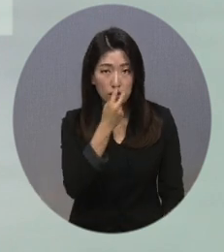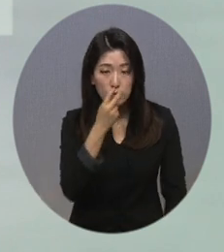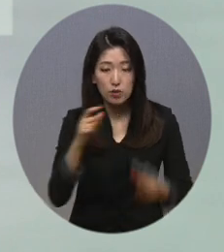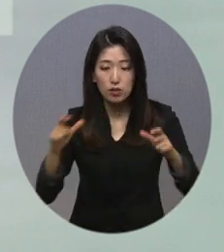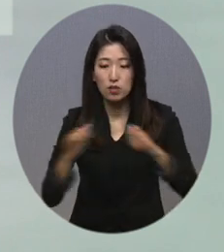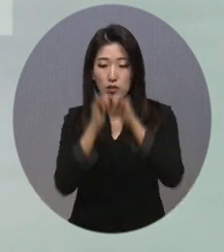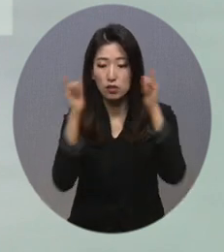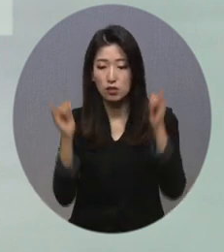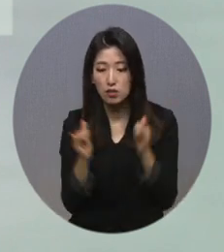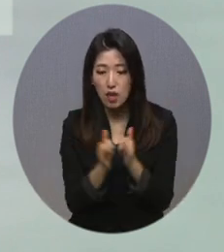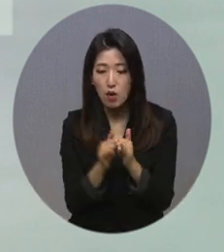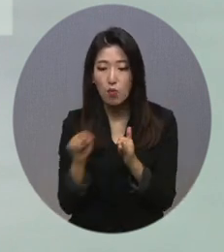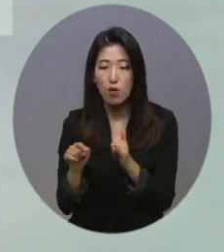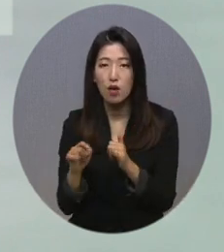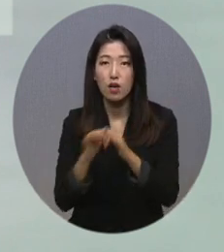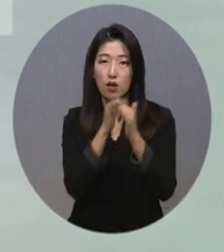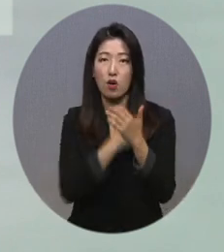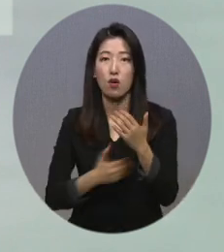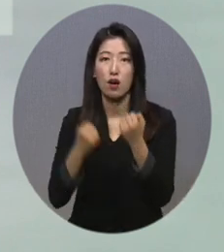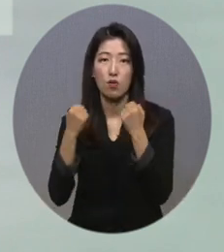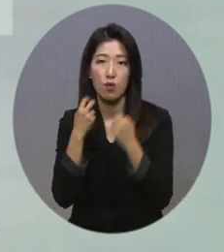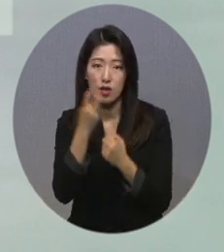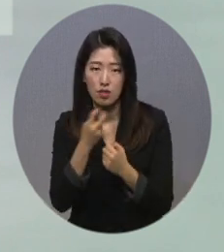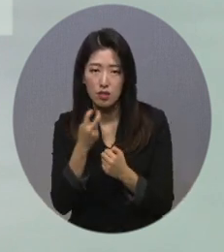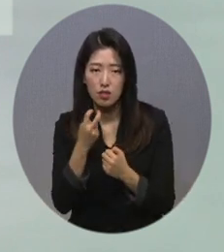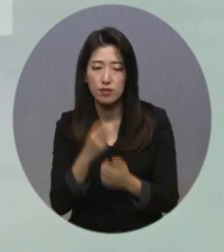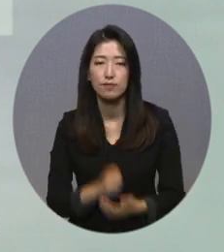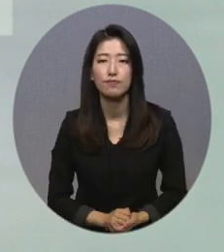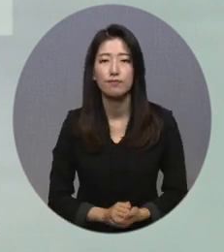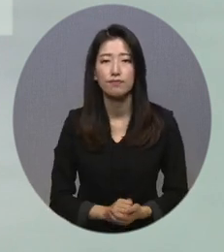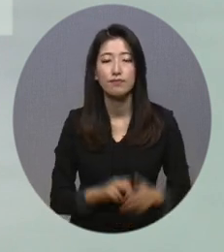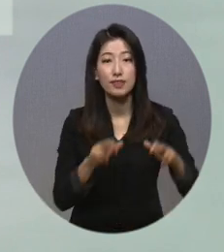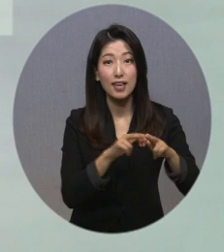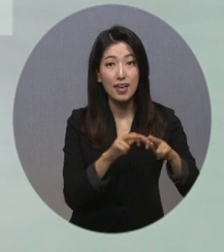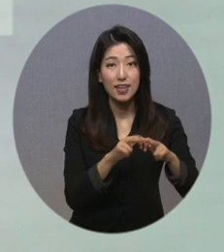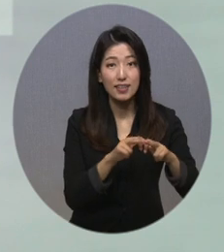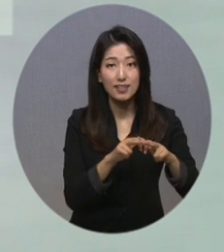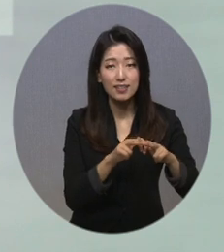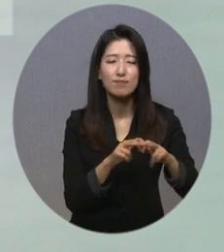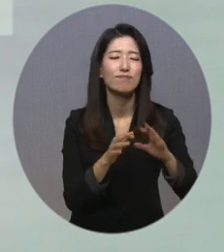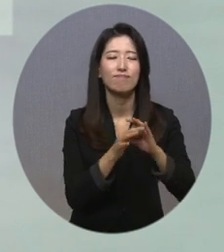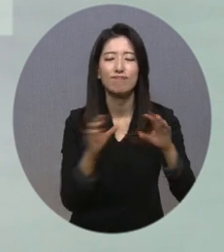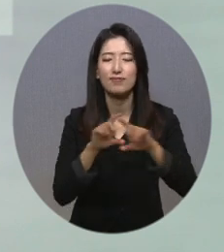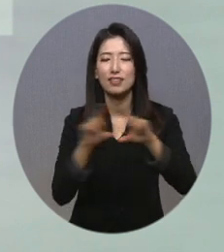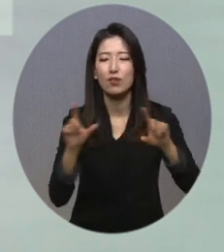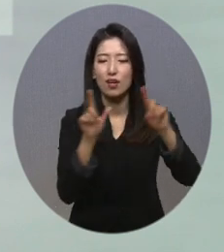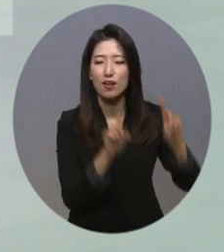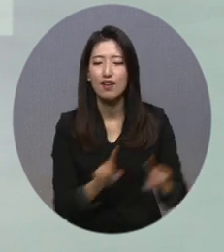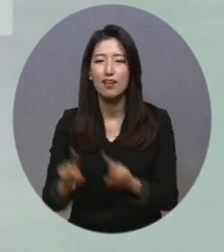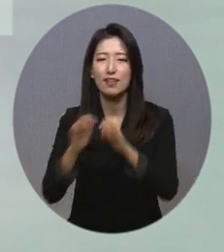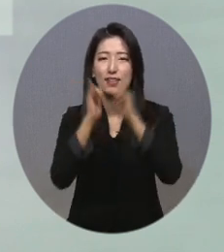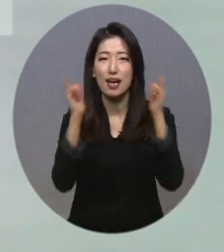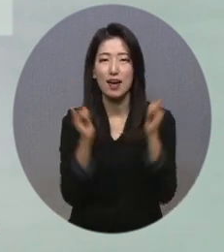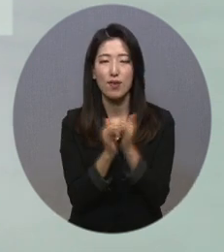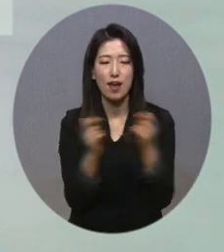구축, 일상을 가능케 하는 기술 개발을 통해 장애인의 성공적인 사회 복귀에 함께 하겠습니다.